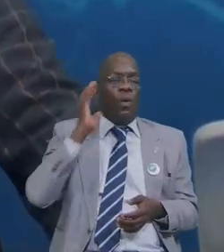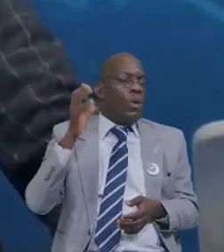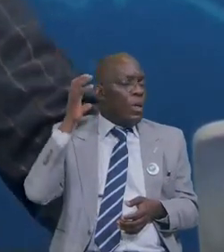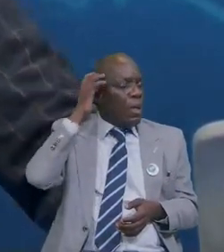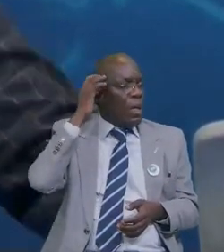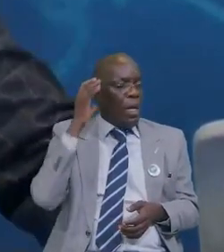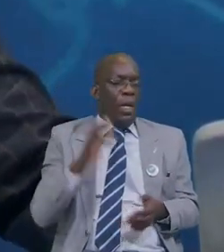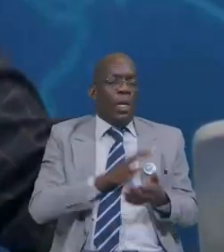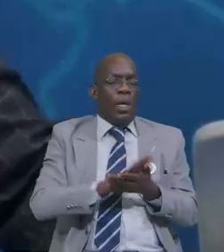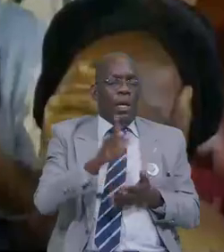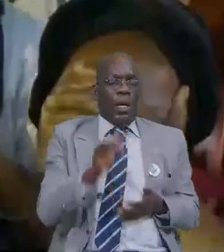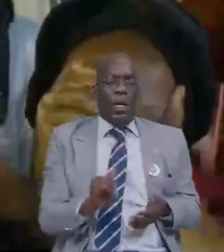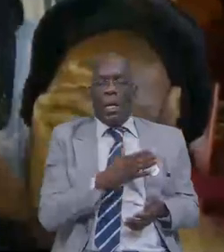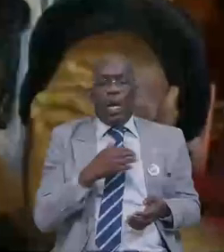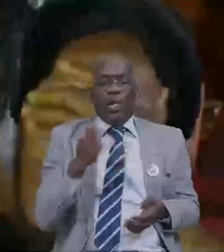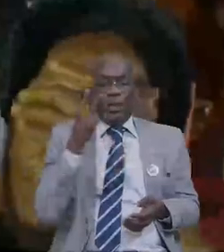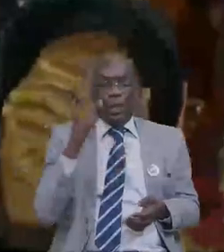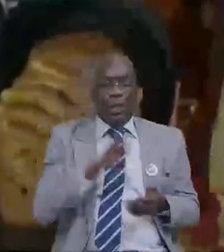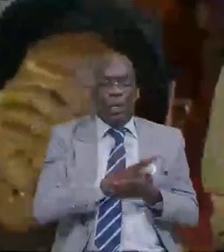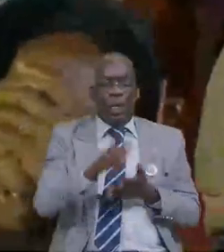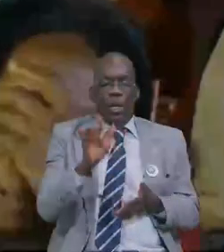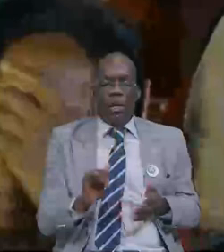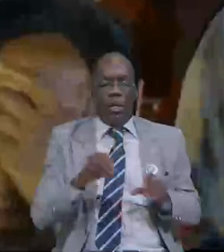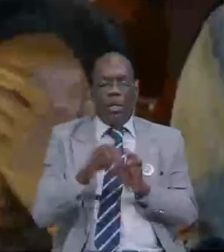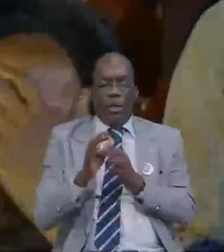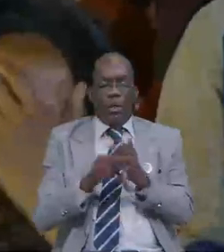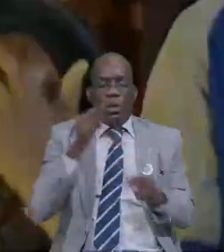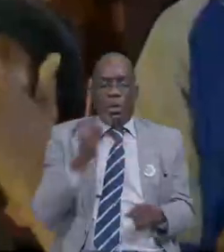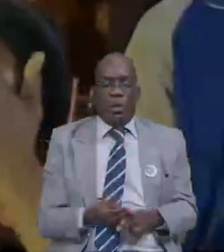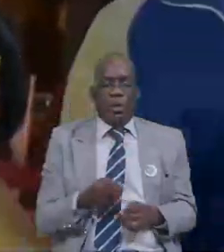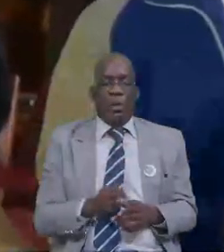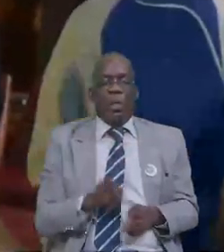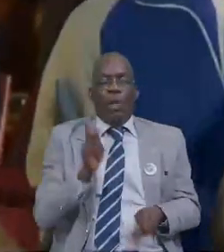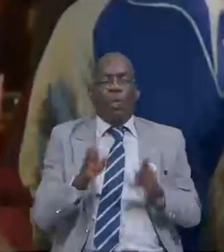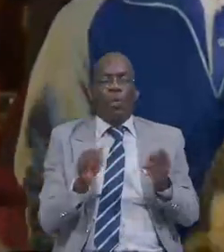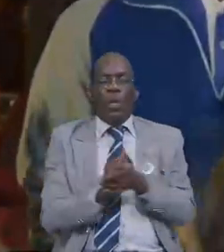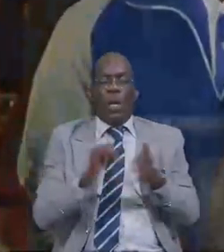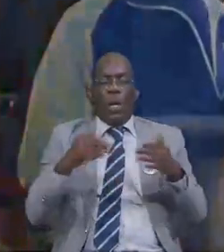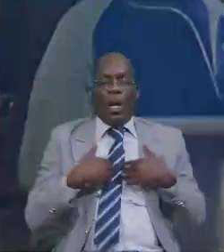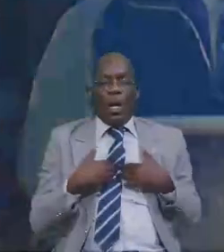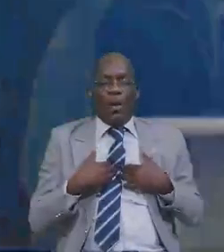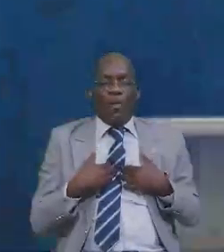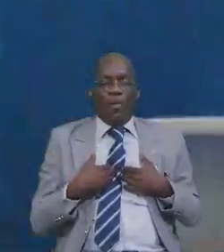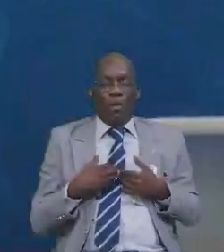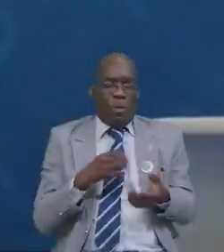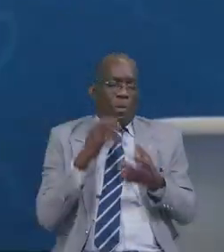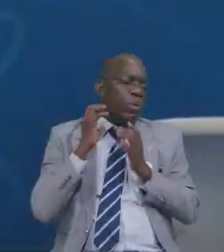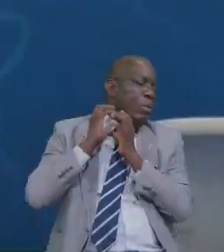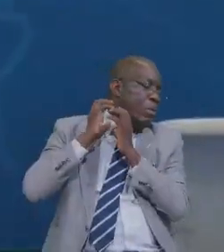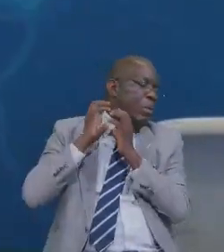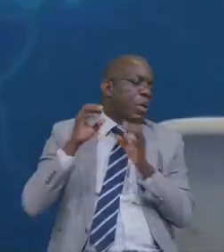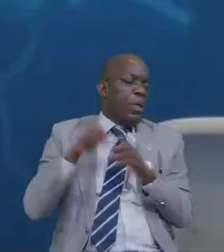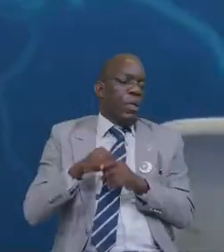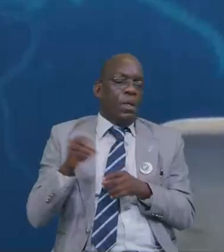clairement et qu'ils voient clairement, qu'ils parlent clairement au nom de Jésus. Ceux qui ont un enflement sur le